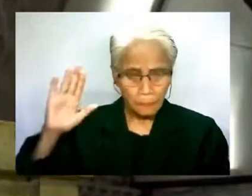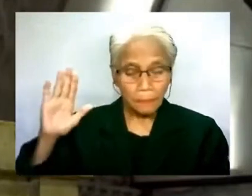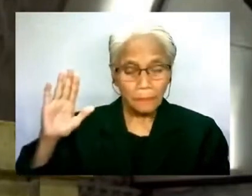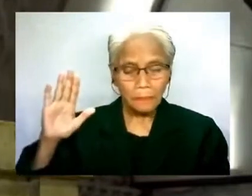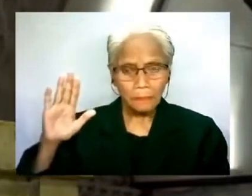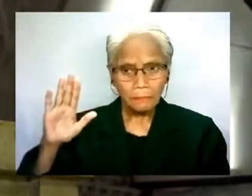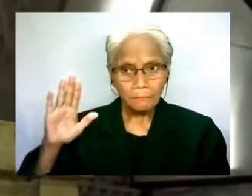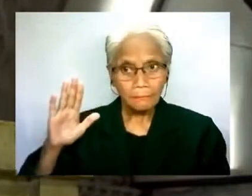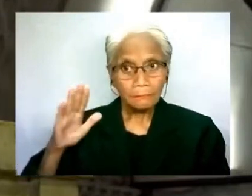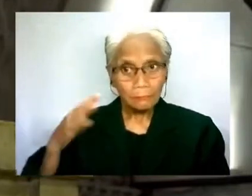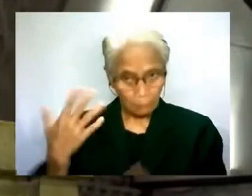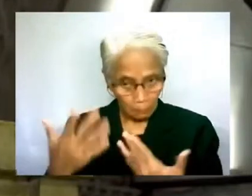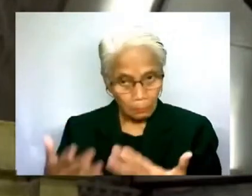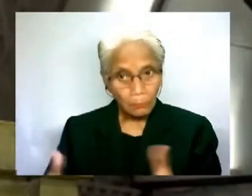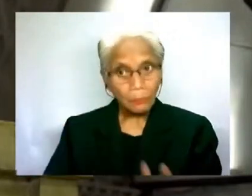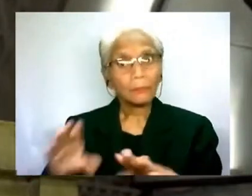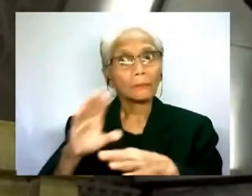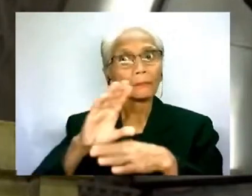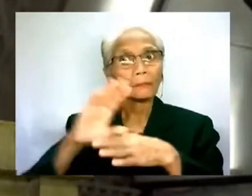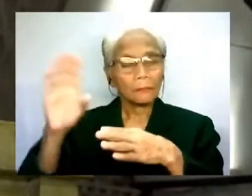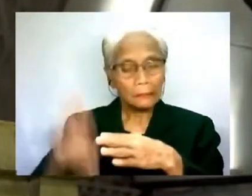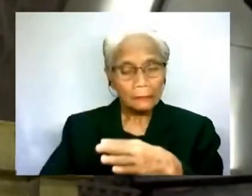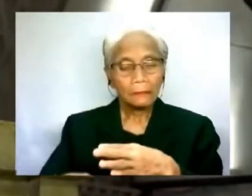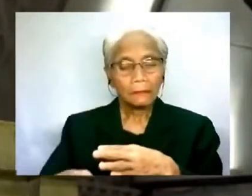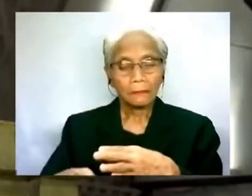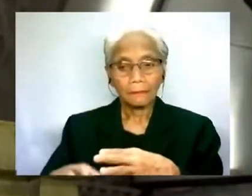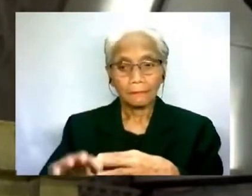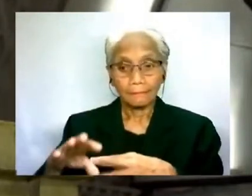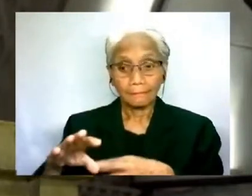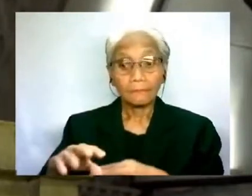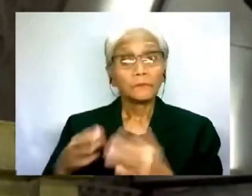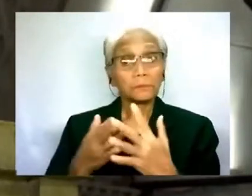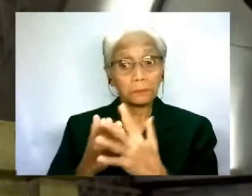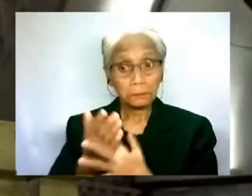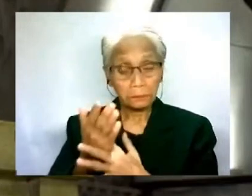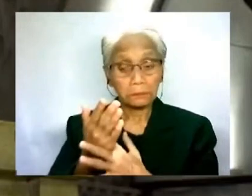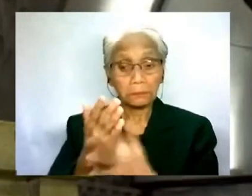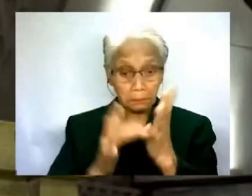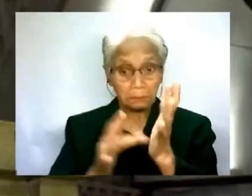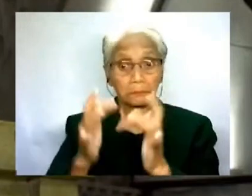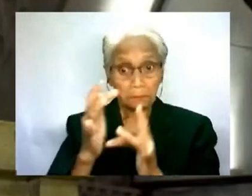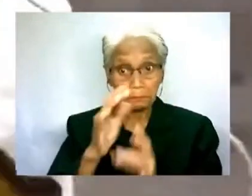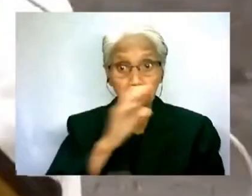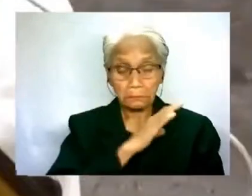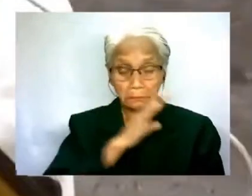natupad sa ating Panginoong Hesukristo.